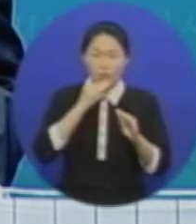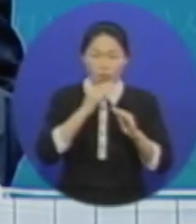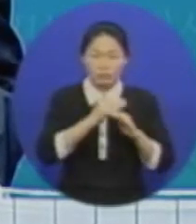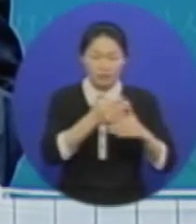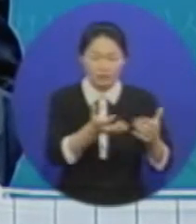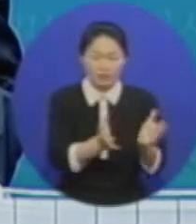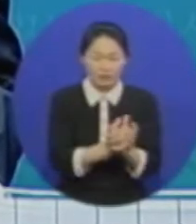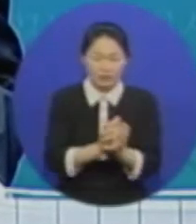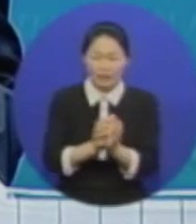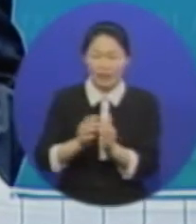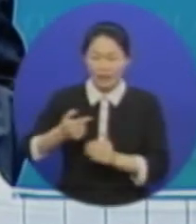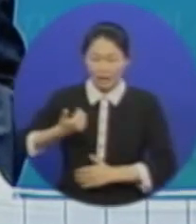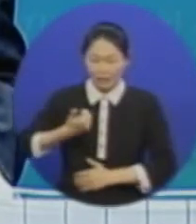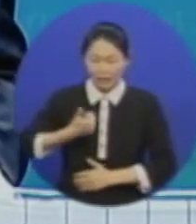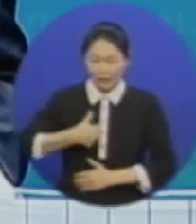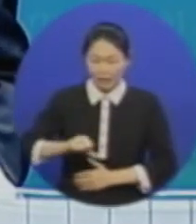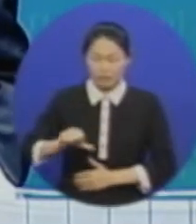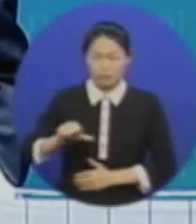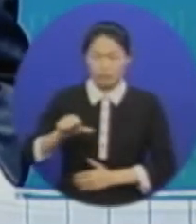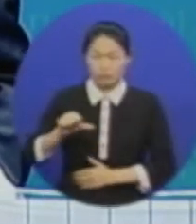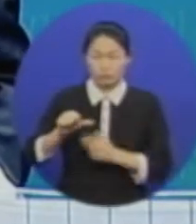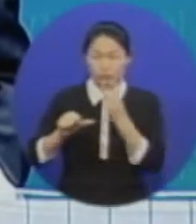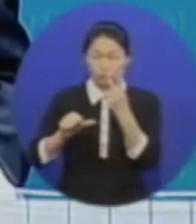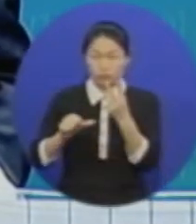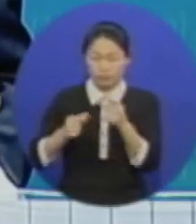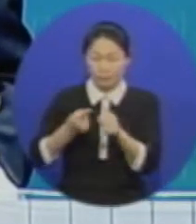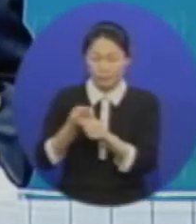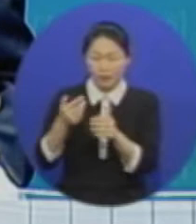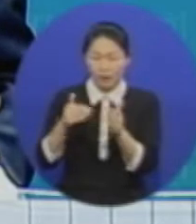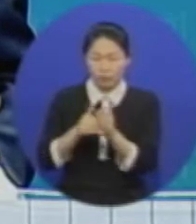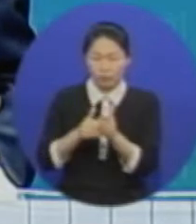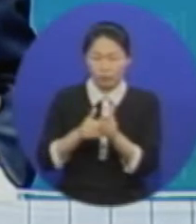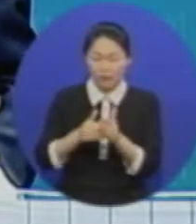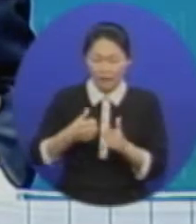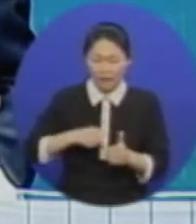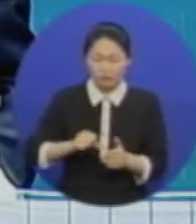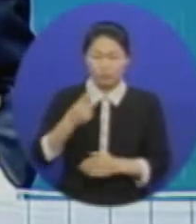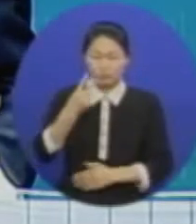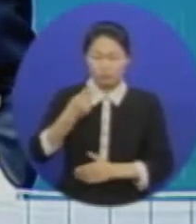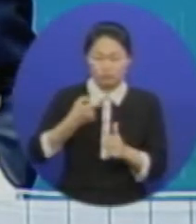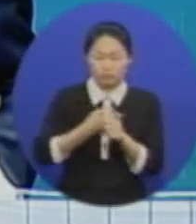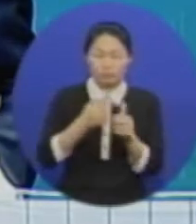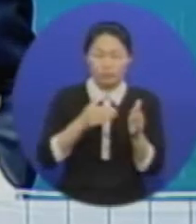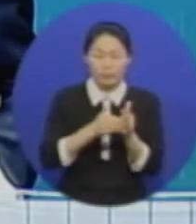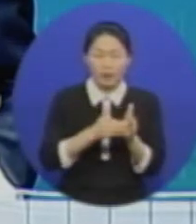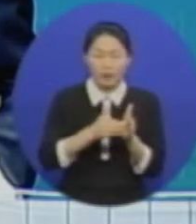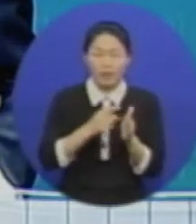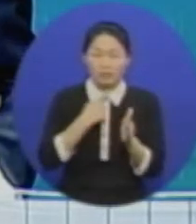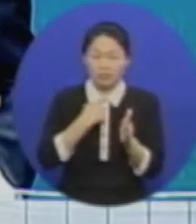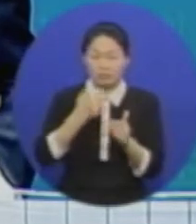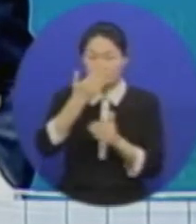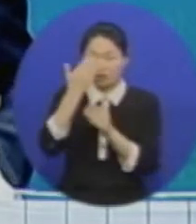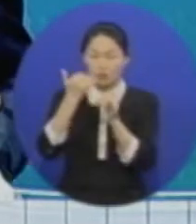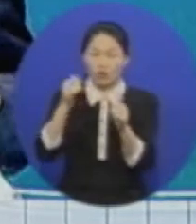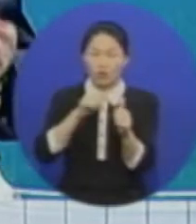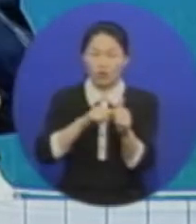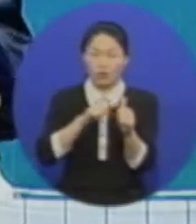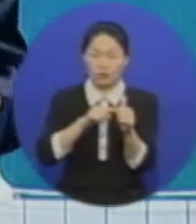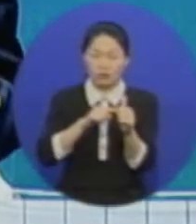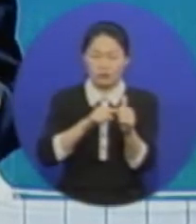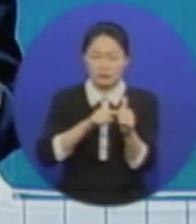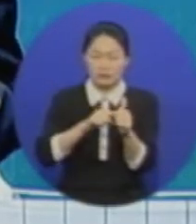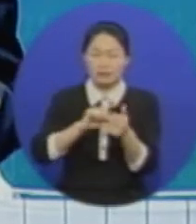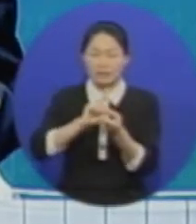당하고 그런데 자기 두 아들을 죽인 안 재 선 이라는 그 공산당 청년을 대신